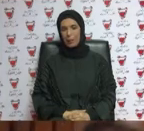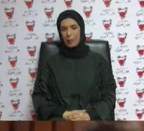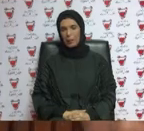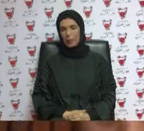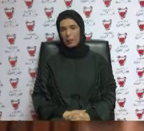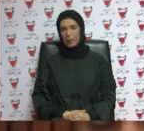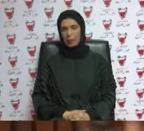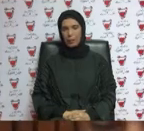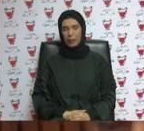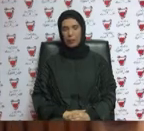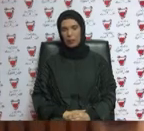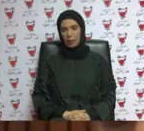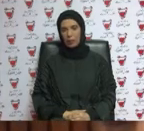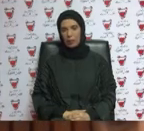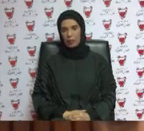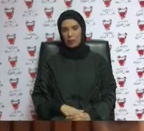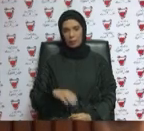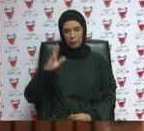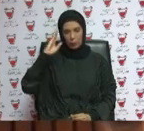شكرا معالي الرئيس، تحياتي للجميع.